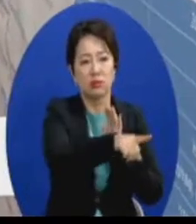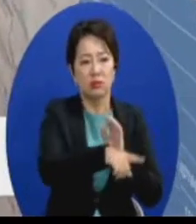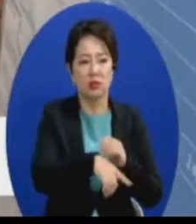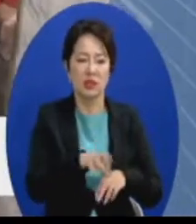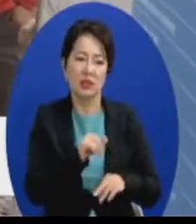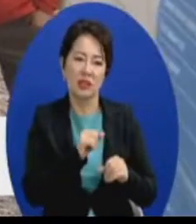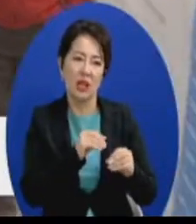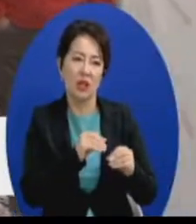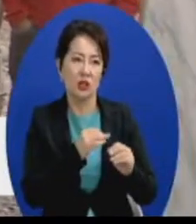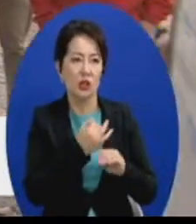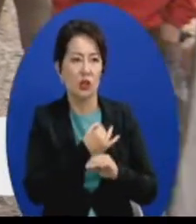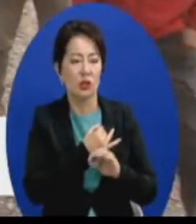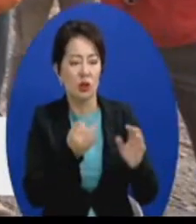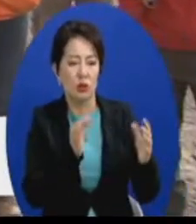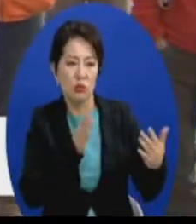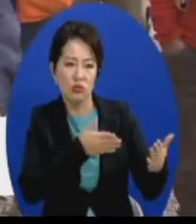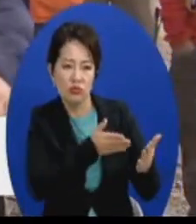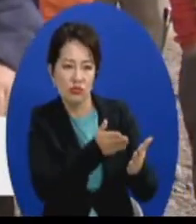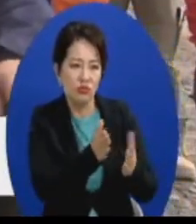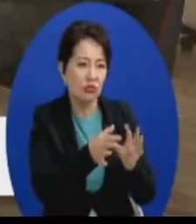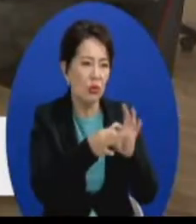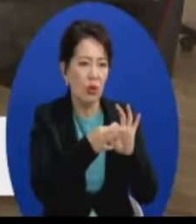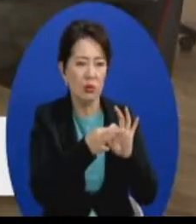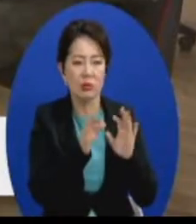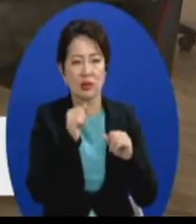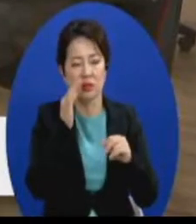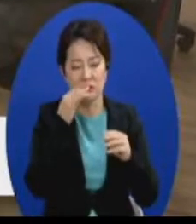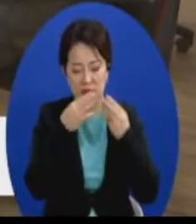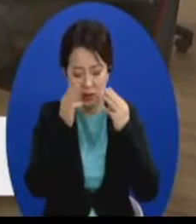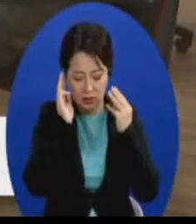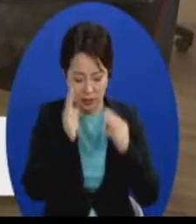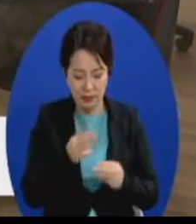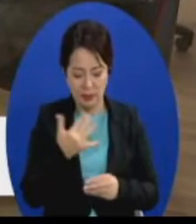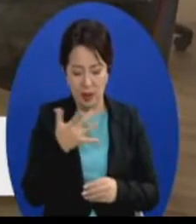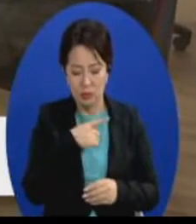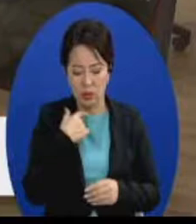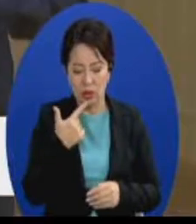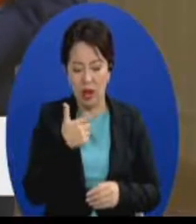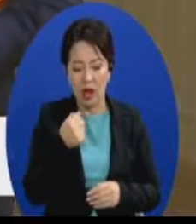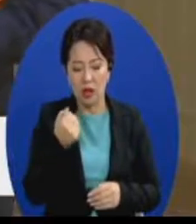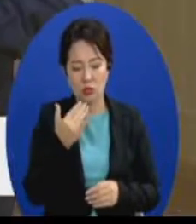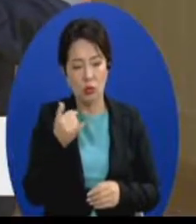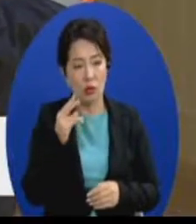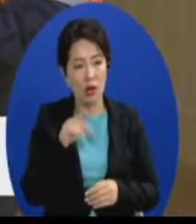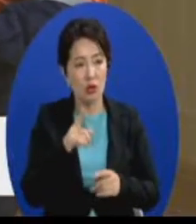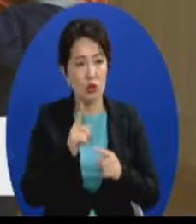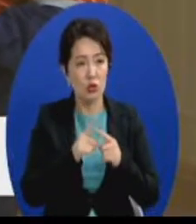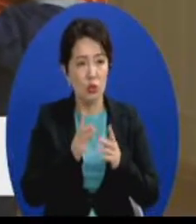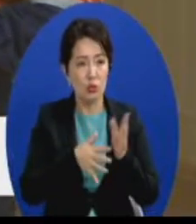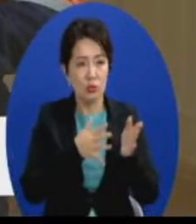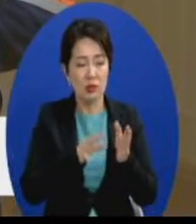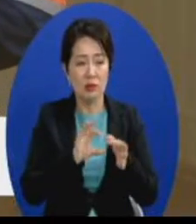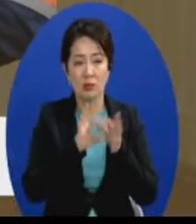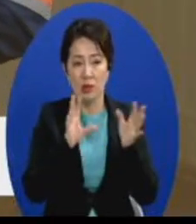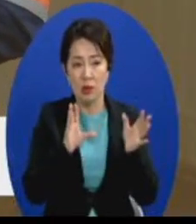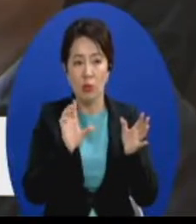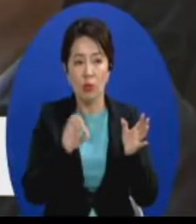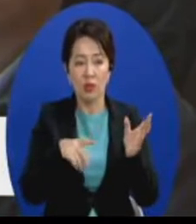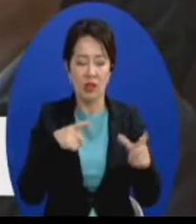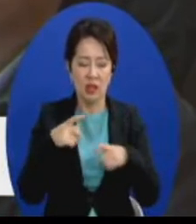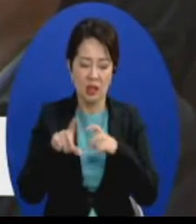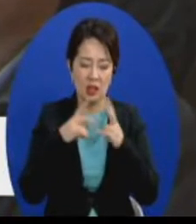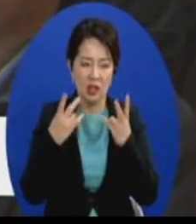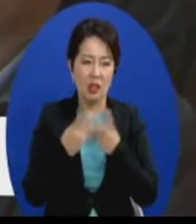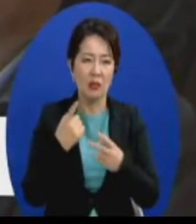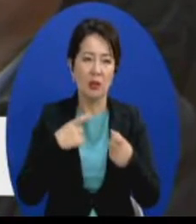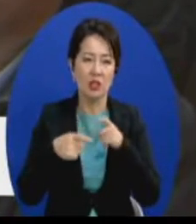км-ийг хэрхэн яаж 703-аар холбохгүй гэдгээ шийднэ. Таван толгой гашуун сухат чиглэлийн төмөр зам ашиглалтанд орсноор нийгмийн эдийн засагт эерэг